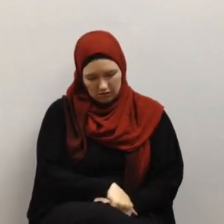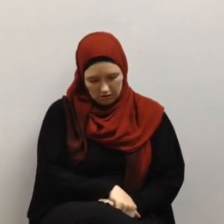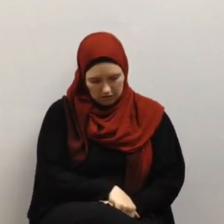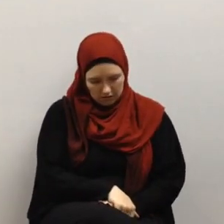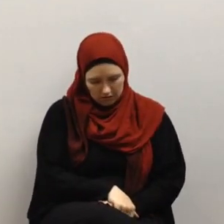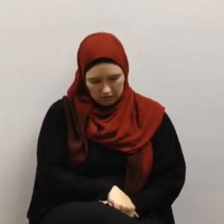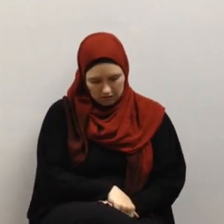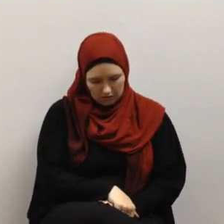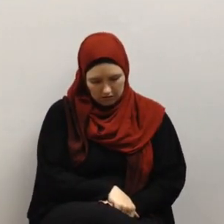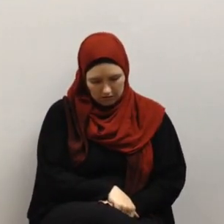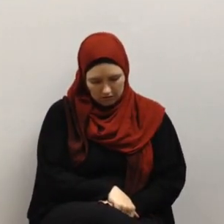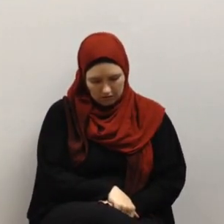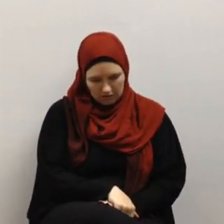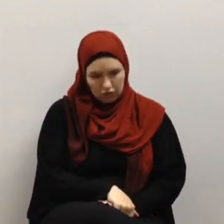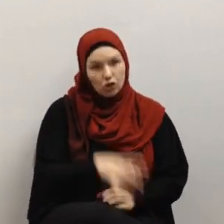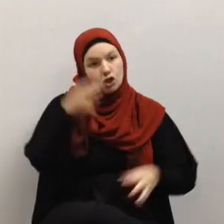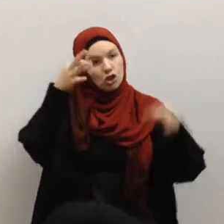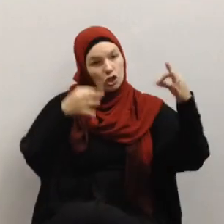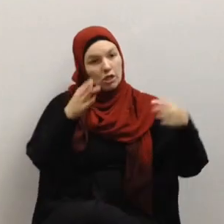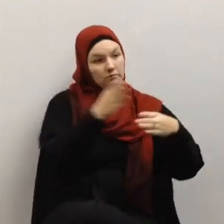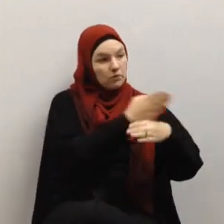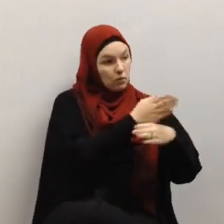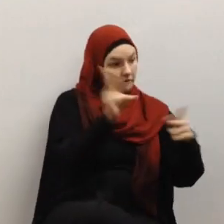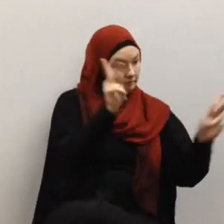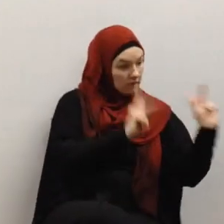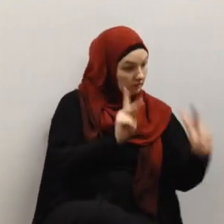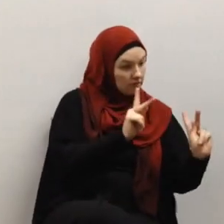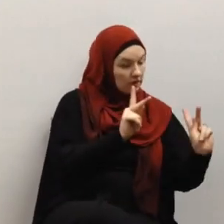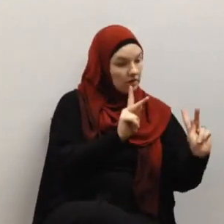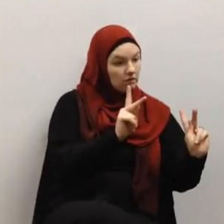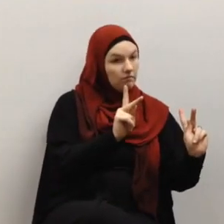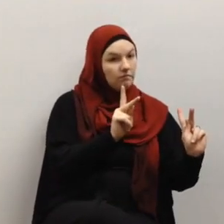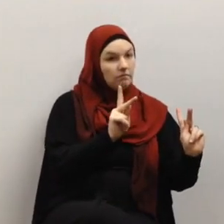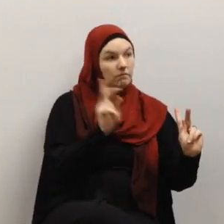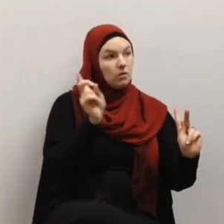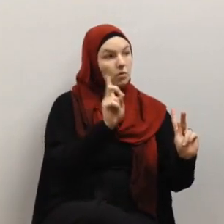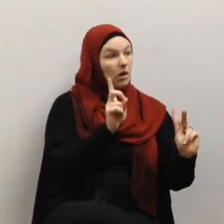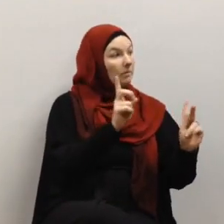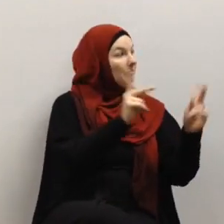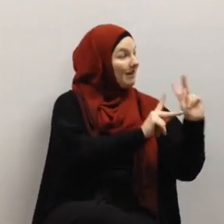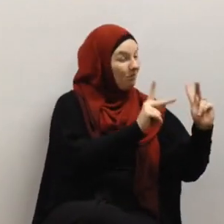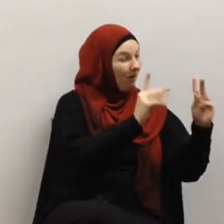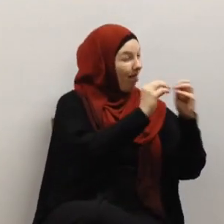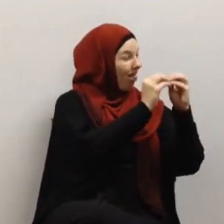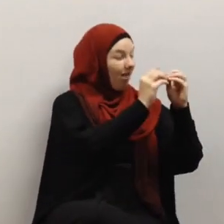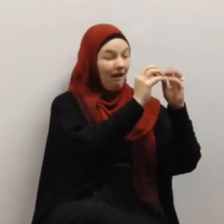مَخْتَلَفُوا فِيهِ To judge between people in matters where they dispute.